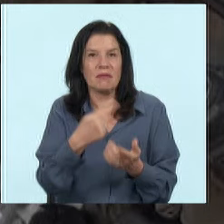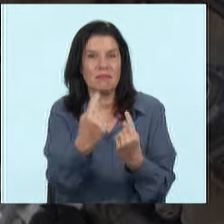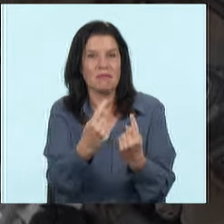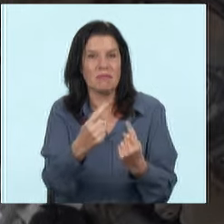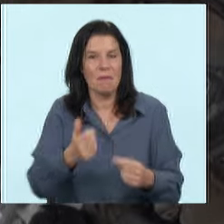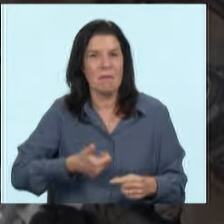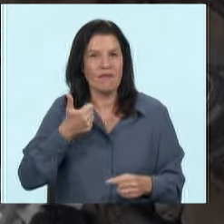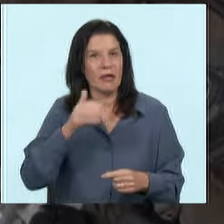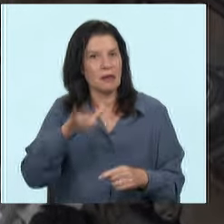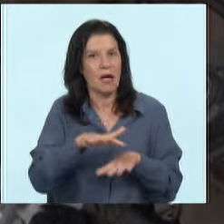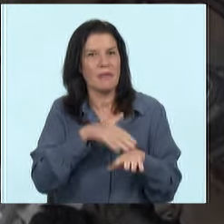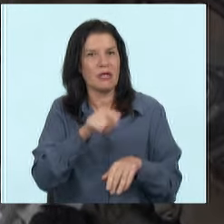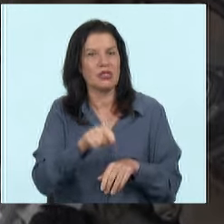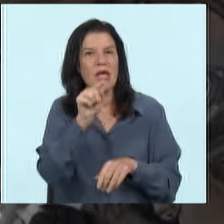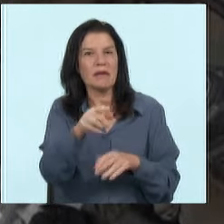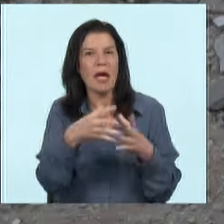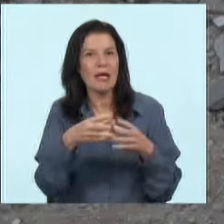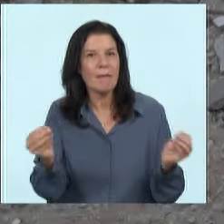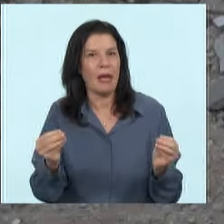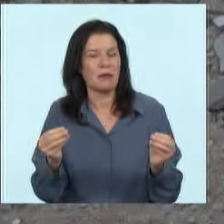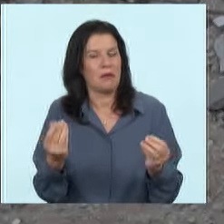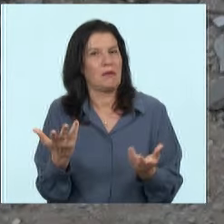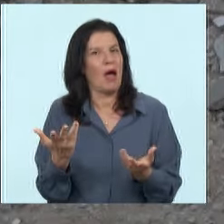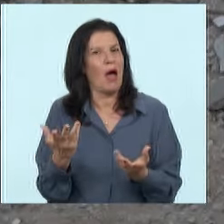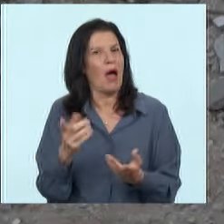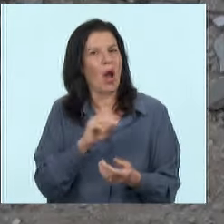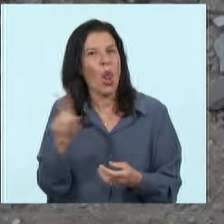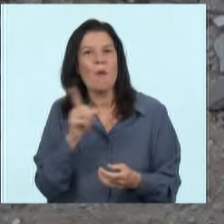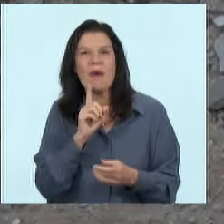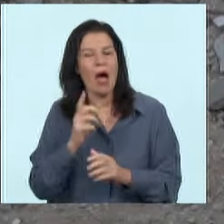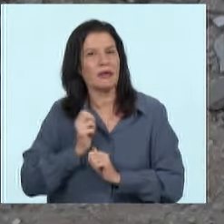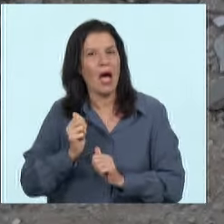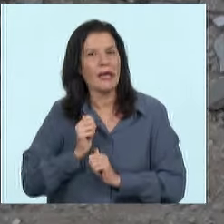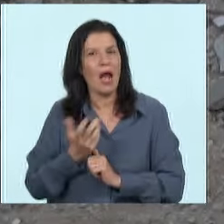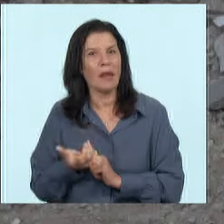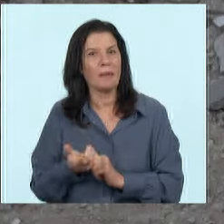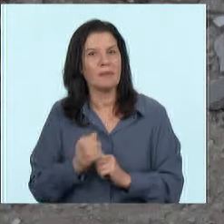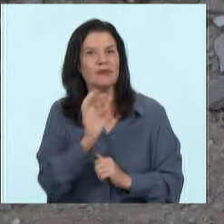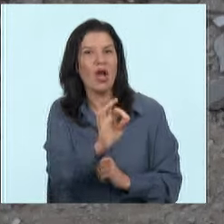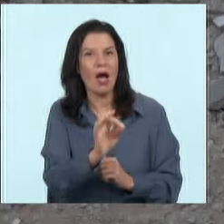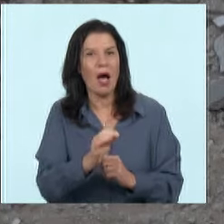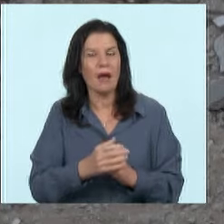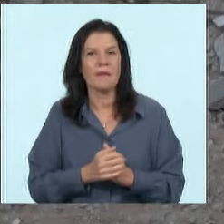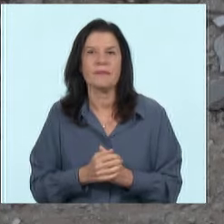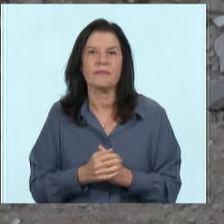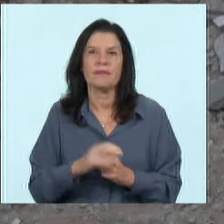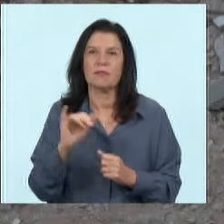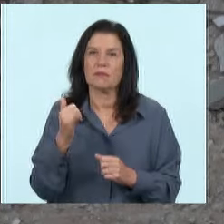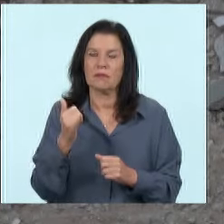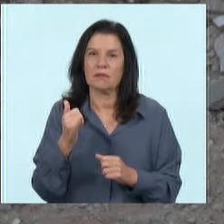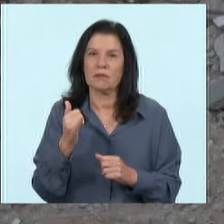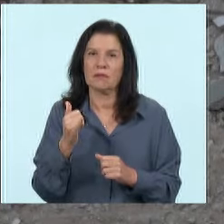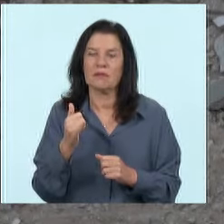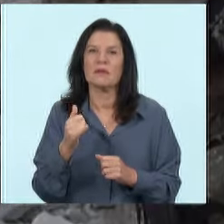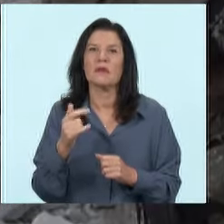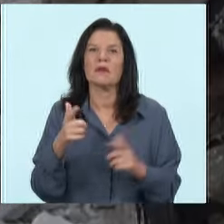איבדת לא מעט חיילים תחת פיקודך. יש רגעים קשים, היחידה... מתחילת המלחמה איבדה